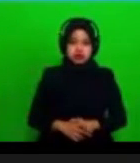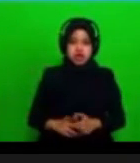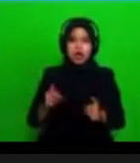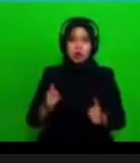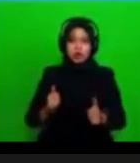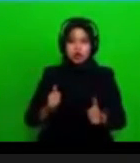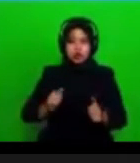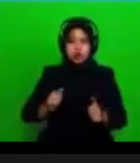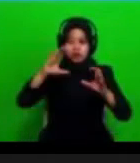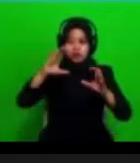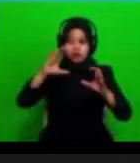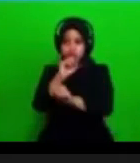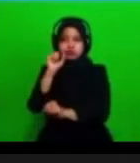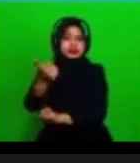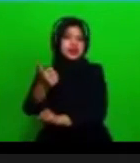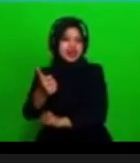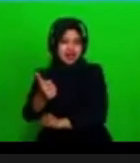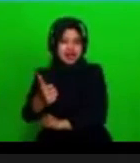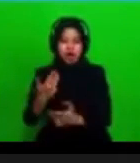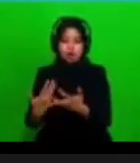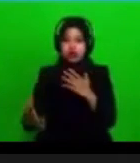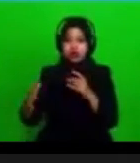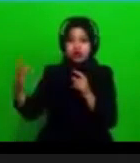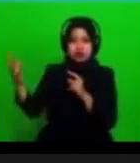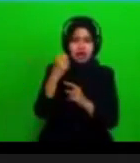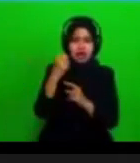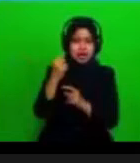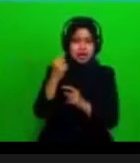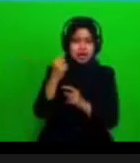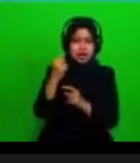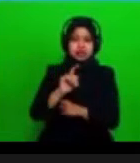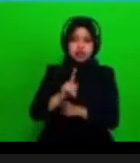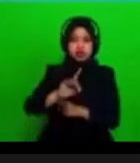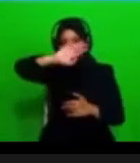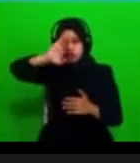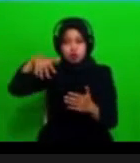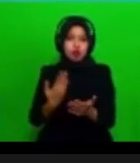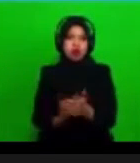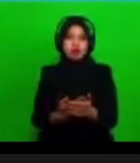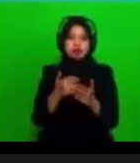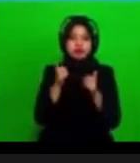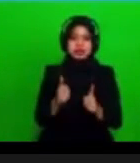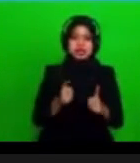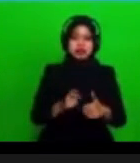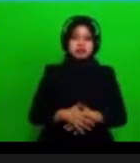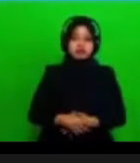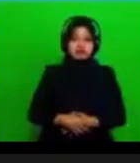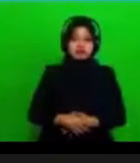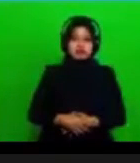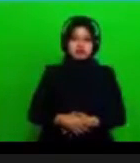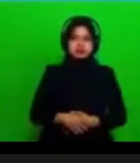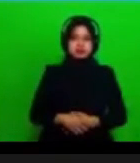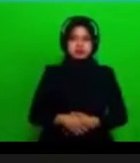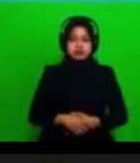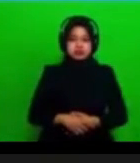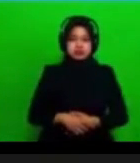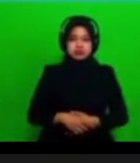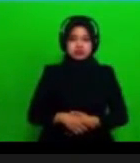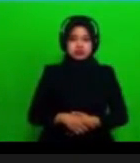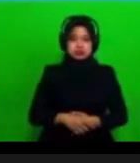itu juga menjadi concern. Kemudian pencapaian satu ukuran untuk semua, jadi one size fits all ya.